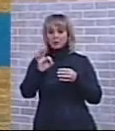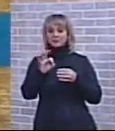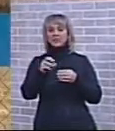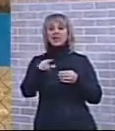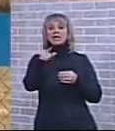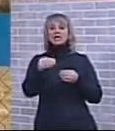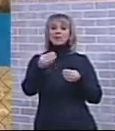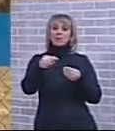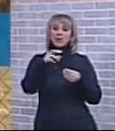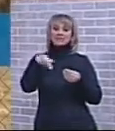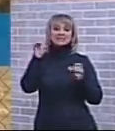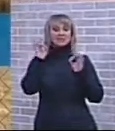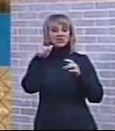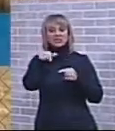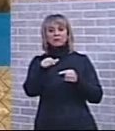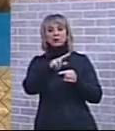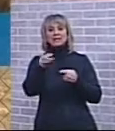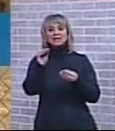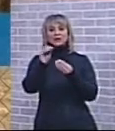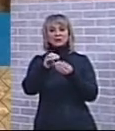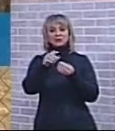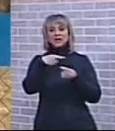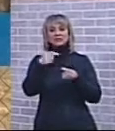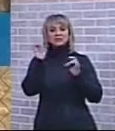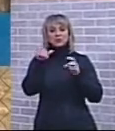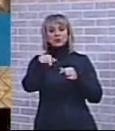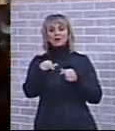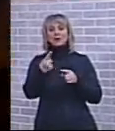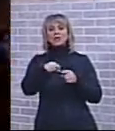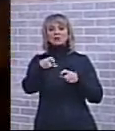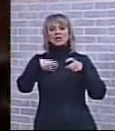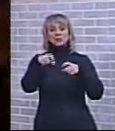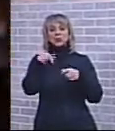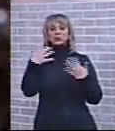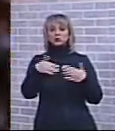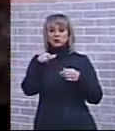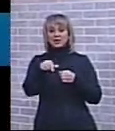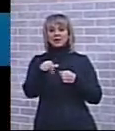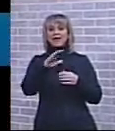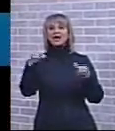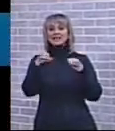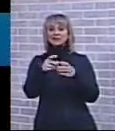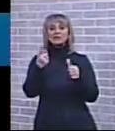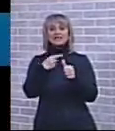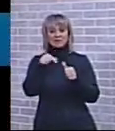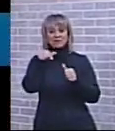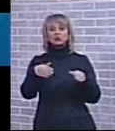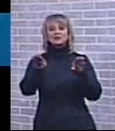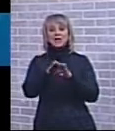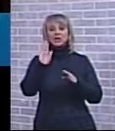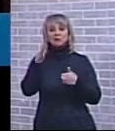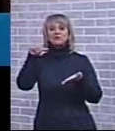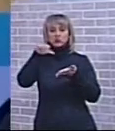Или посвистываю, или там подорок. Видишь, вот они бегут уже. Как ансамбль назовете, так